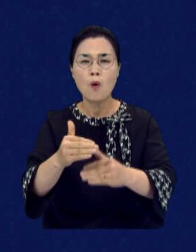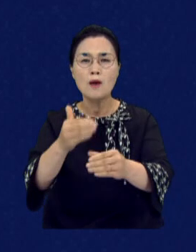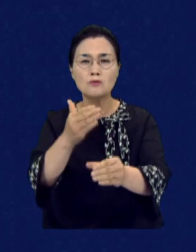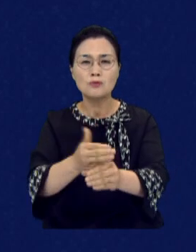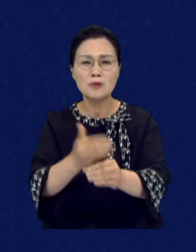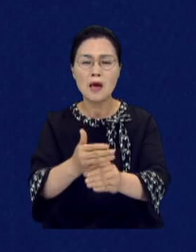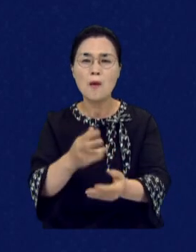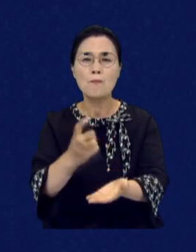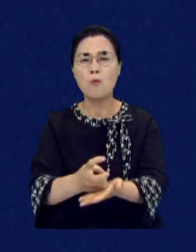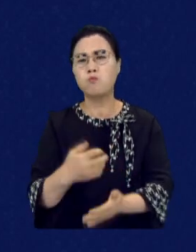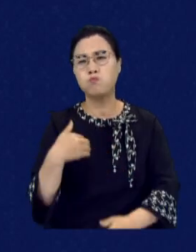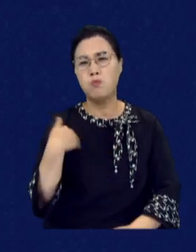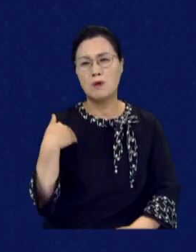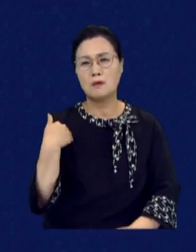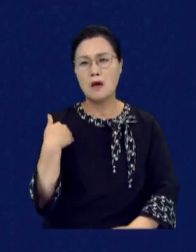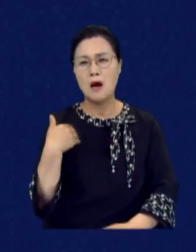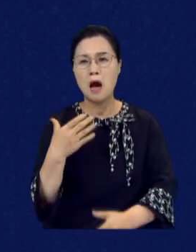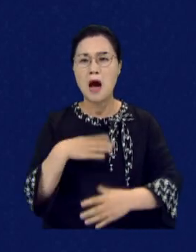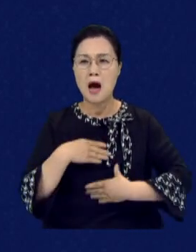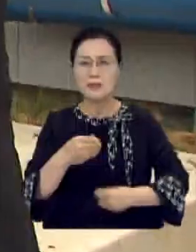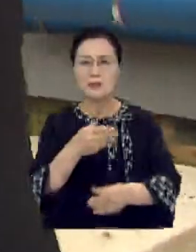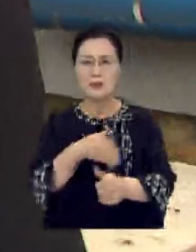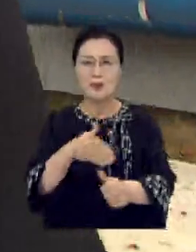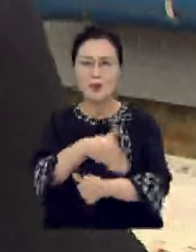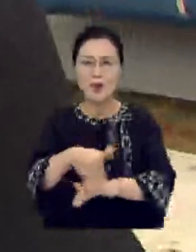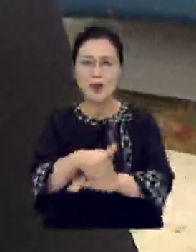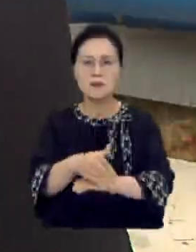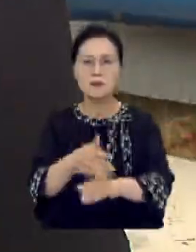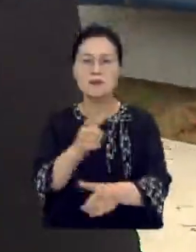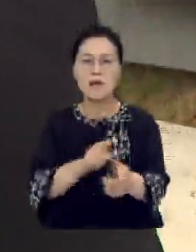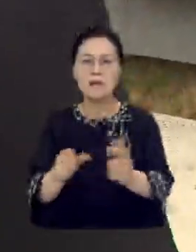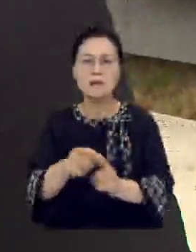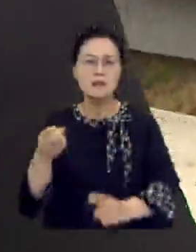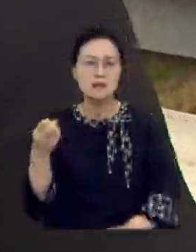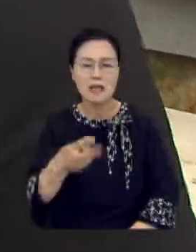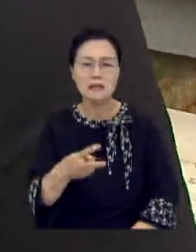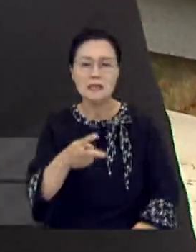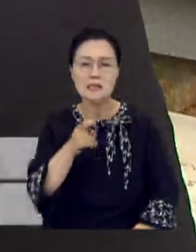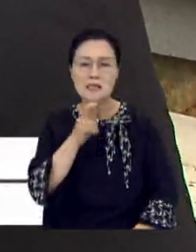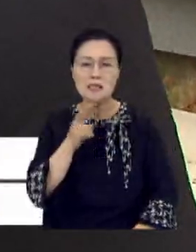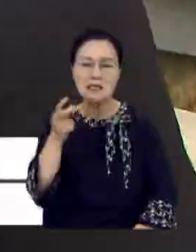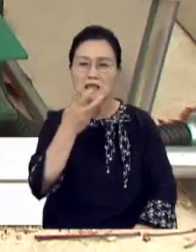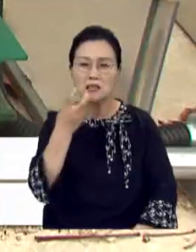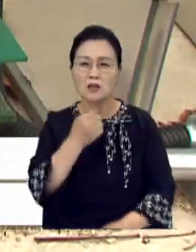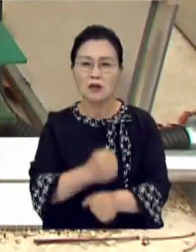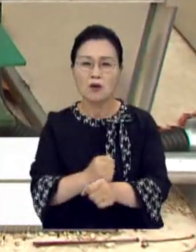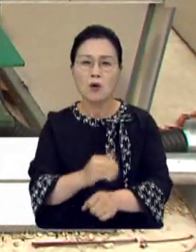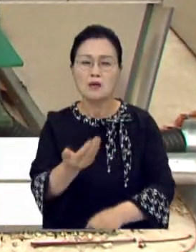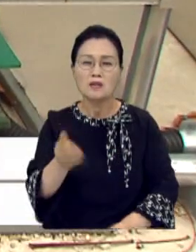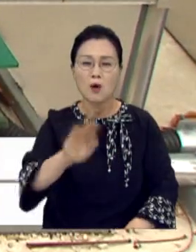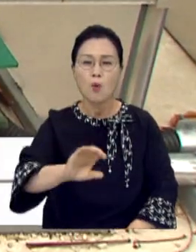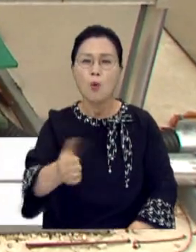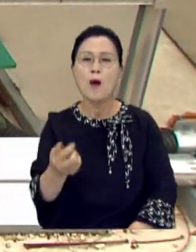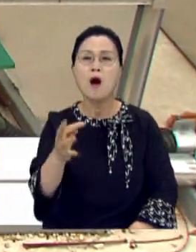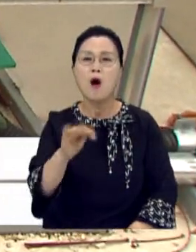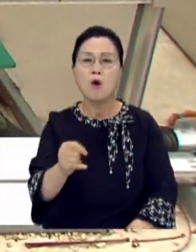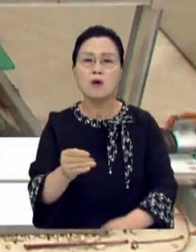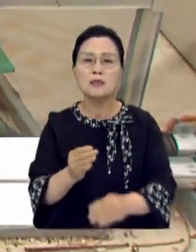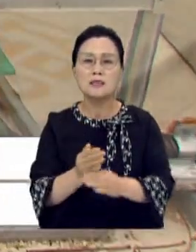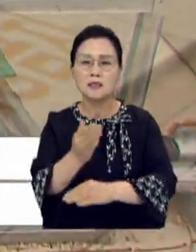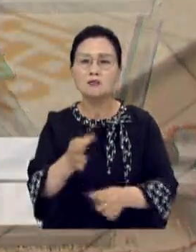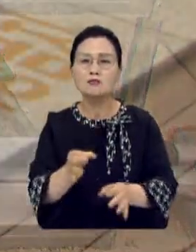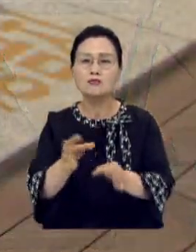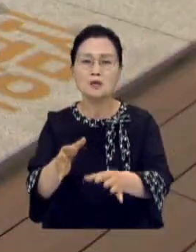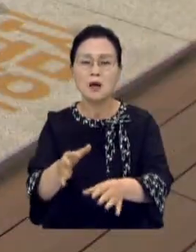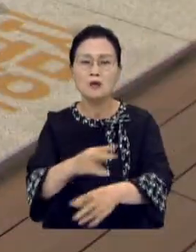안전시설 계획을 추가해 재심의를 신청하겠다고 밝혔습니다 그러나 500억 원을 넘게 투자해 수영장을